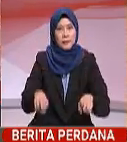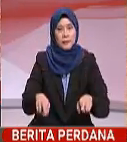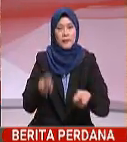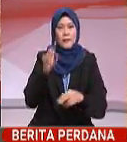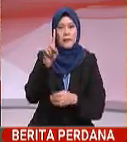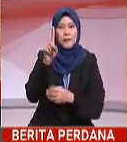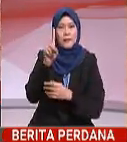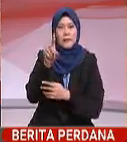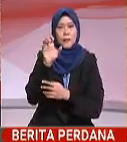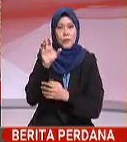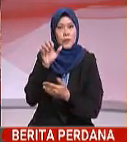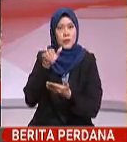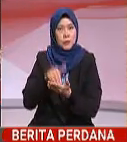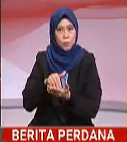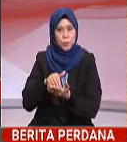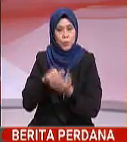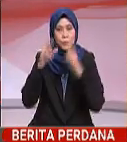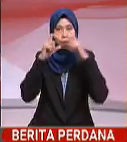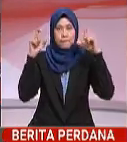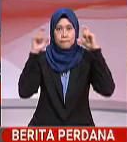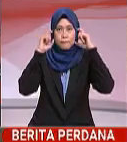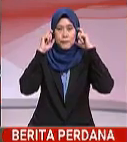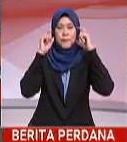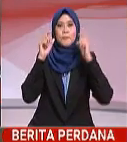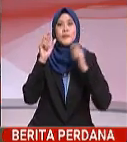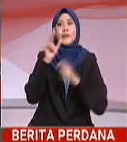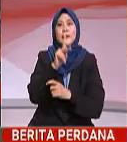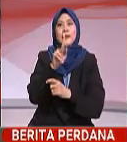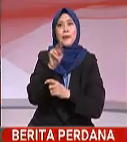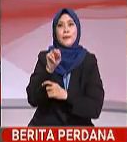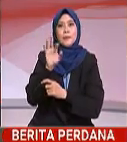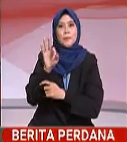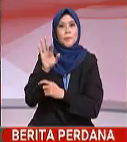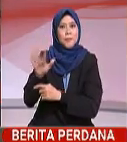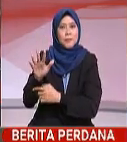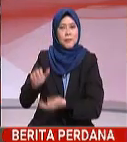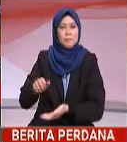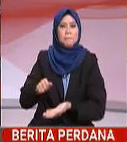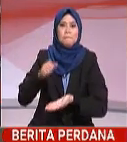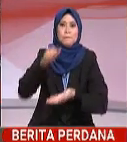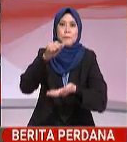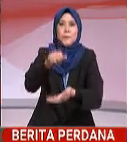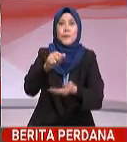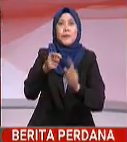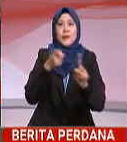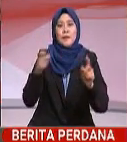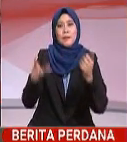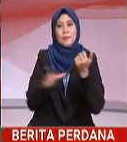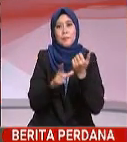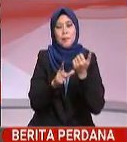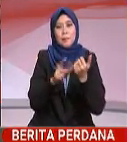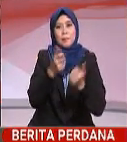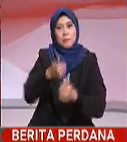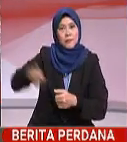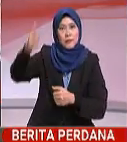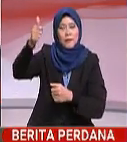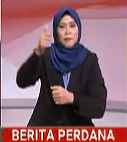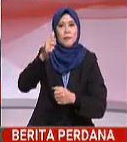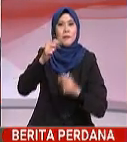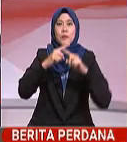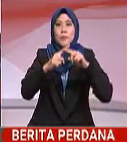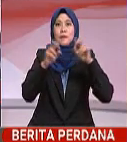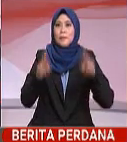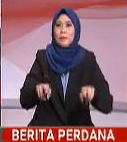Sebanyak 100,000 pelitup muka KN95 diserahkan kepada Timbalan Yang Dipertua Dewan Rakyat, Datuk Muhammad